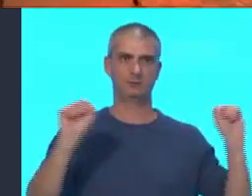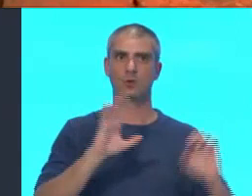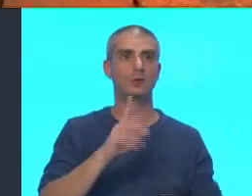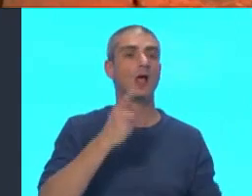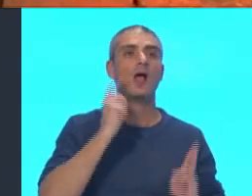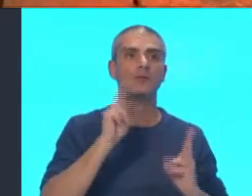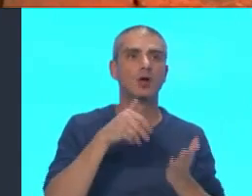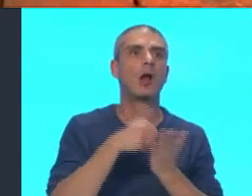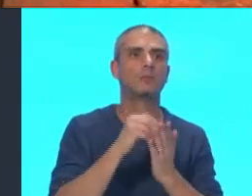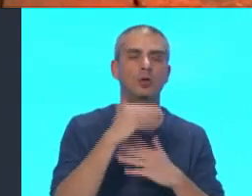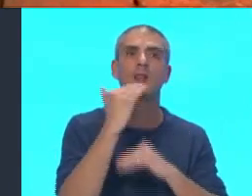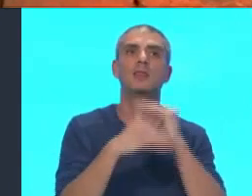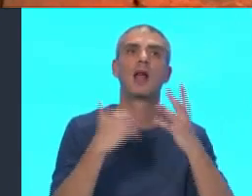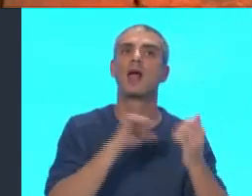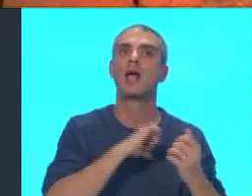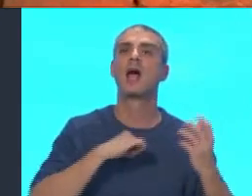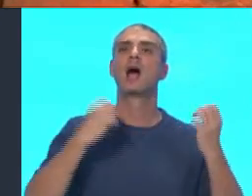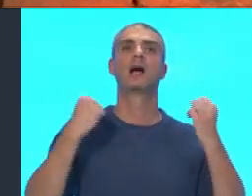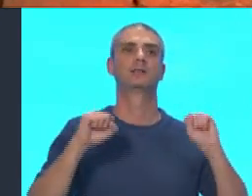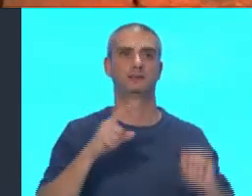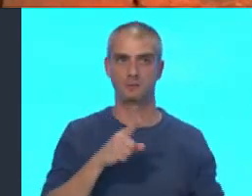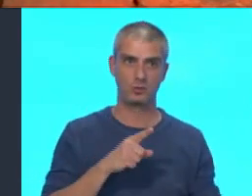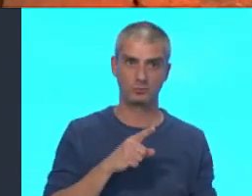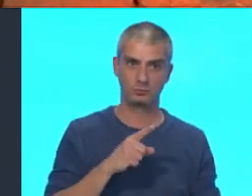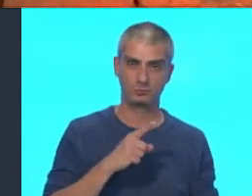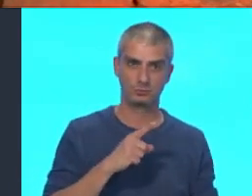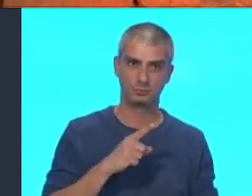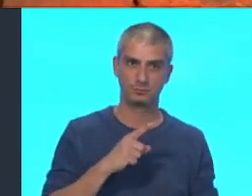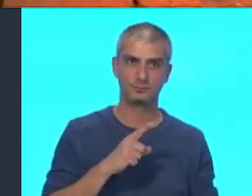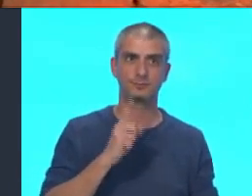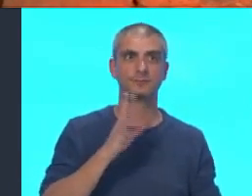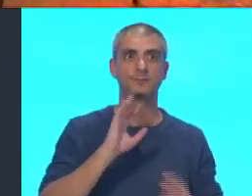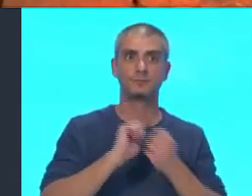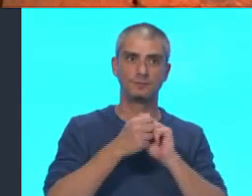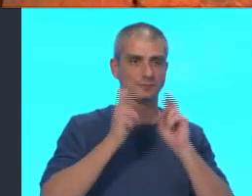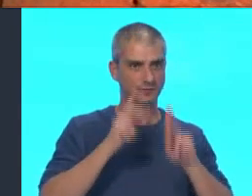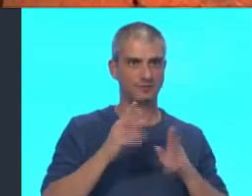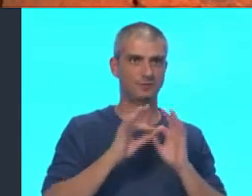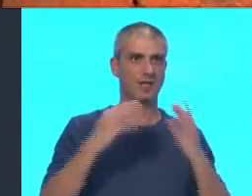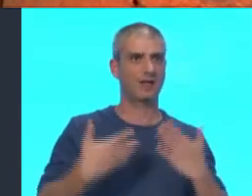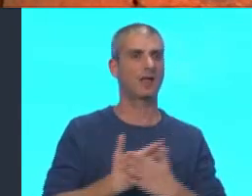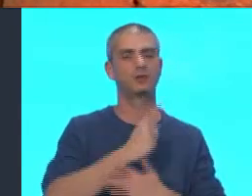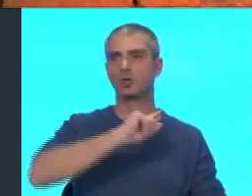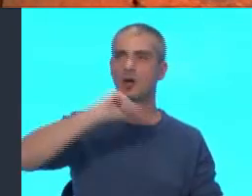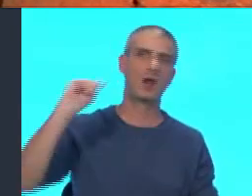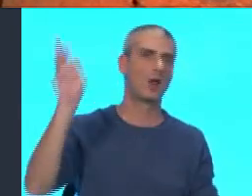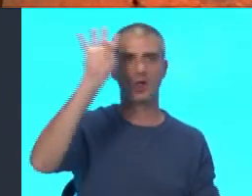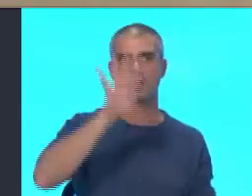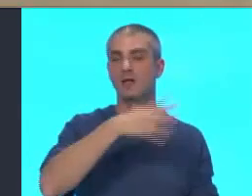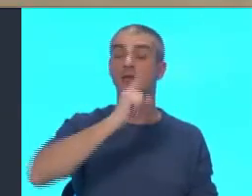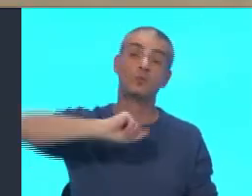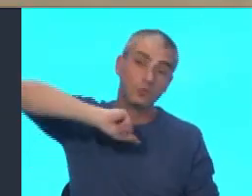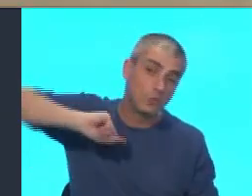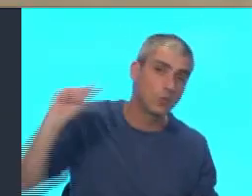este procés en una Cataluña rota y dividida, o iniciar una nueva etapa para todos los catalanes, para